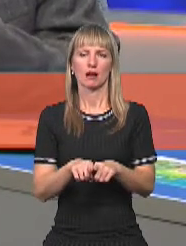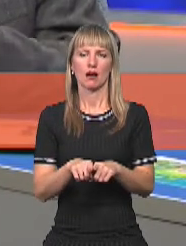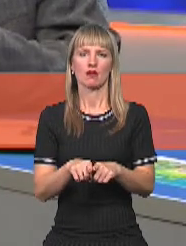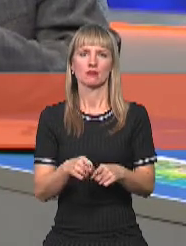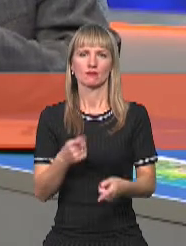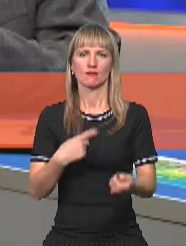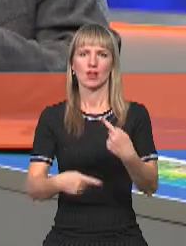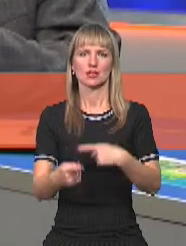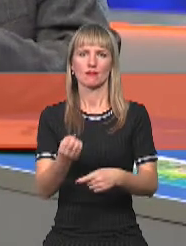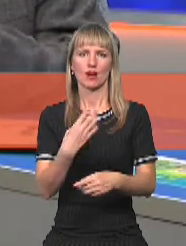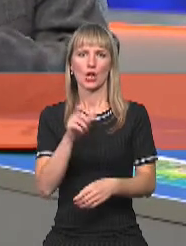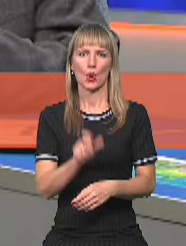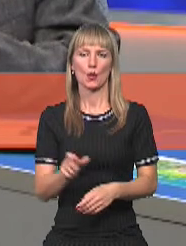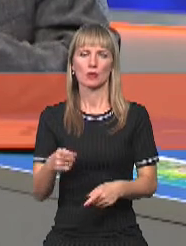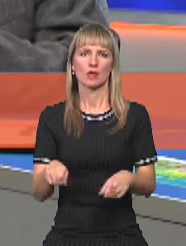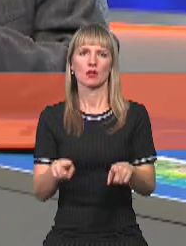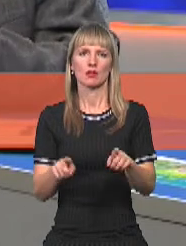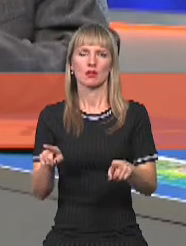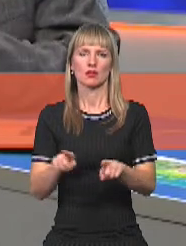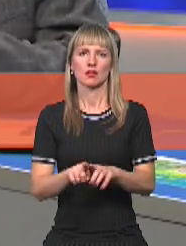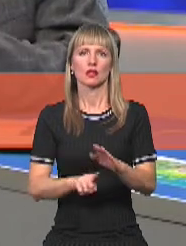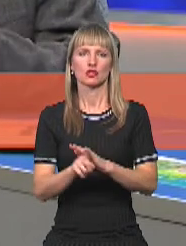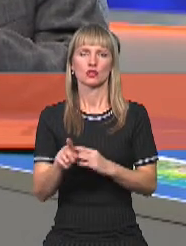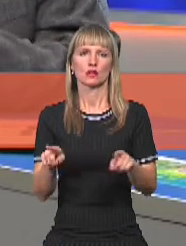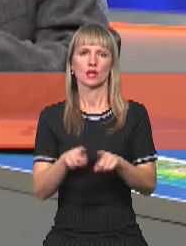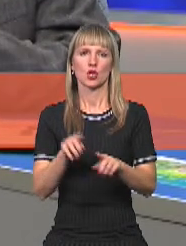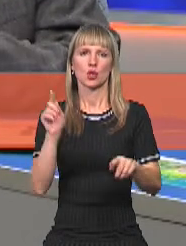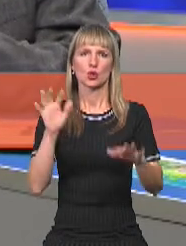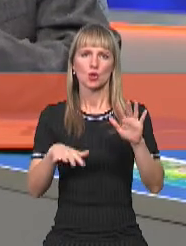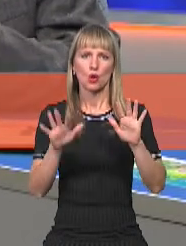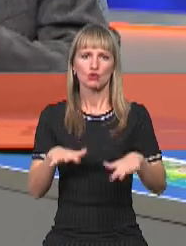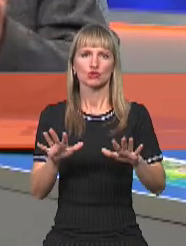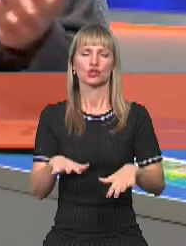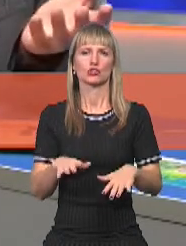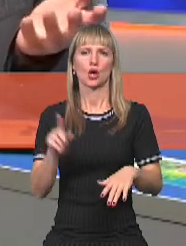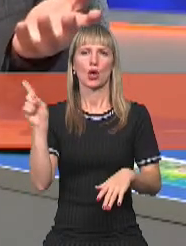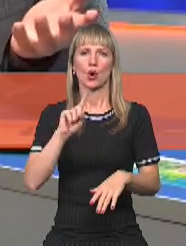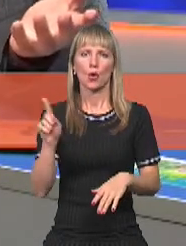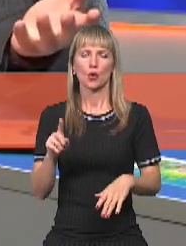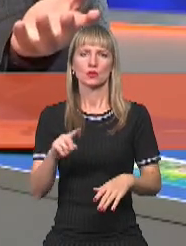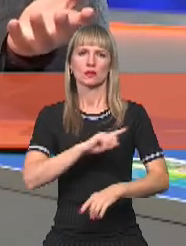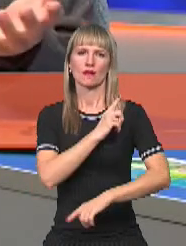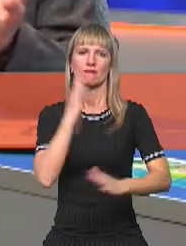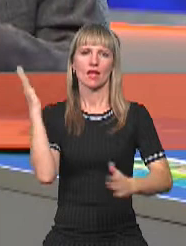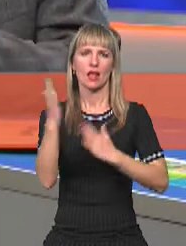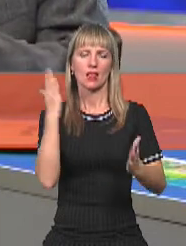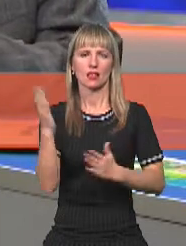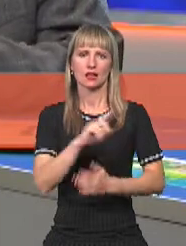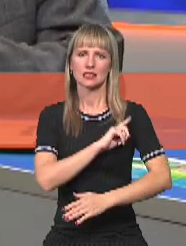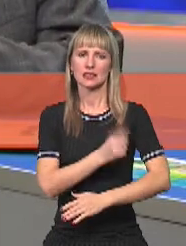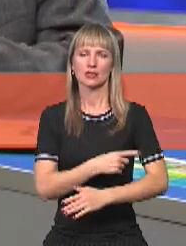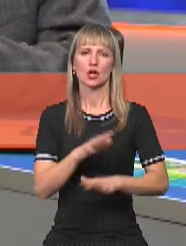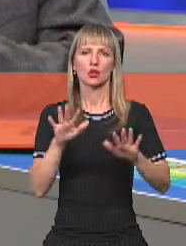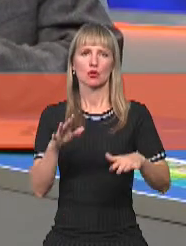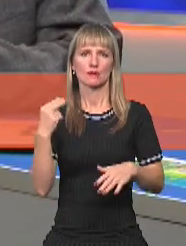що починаються катаклізми, дощі, грози, урагани. Уявіть собі, от рік тому чи два, я не пам'ятаю,